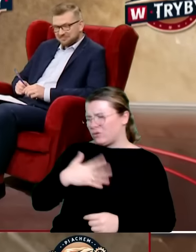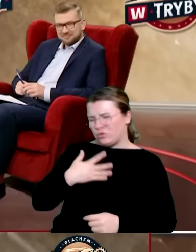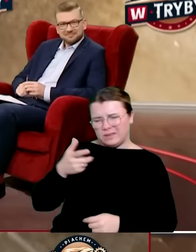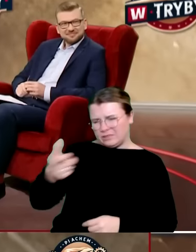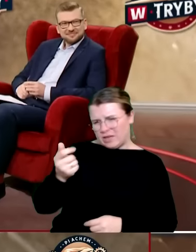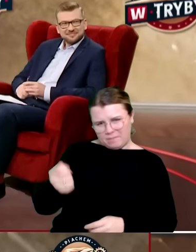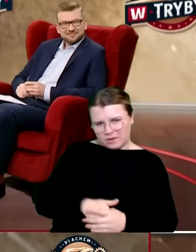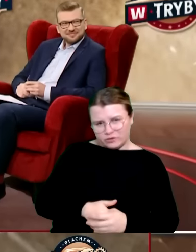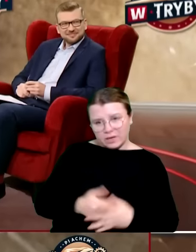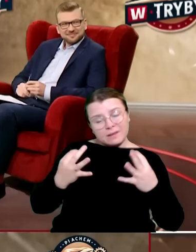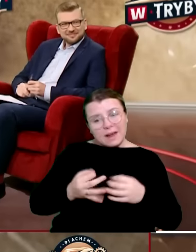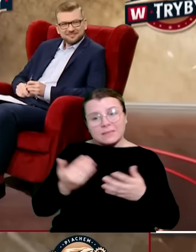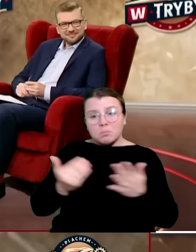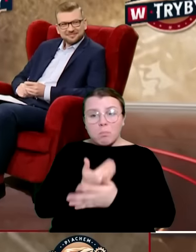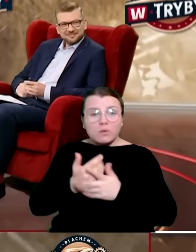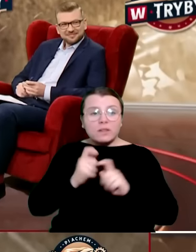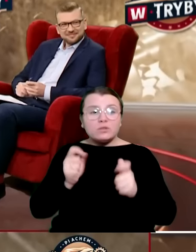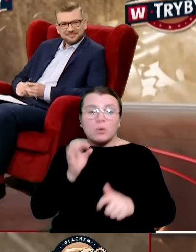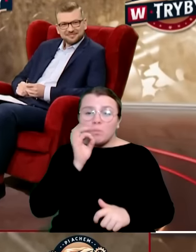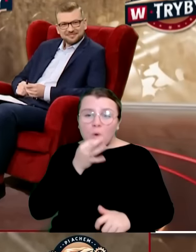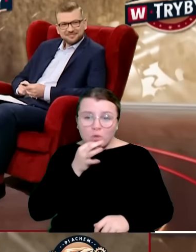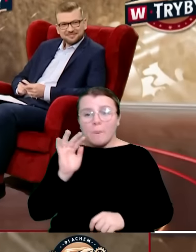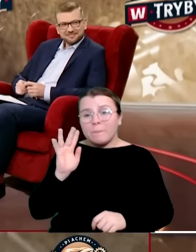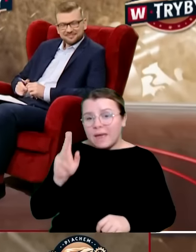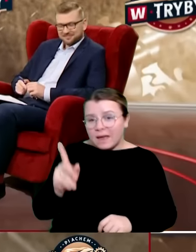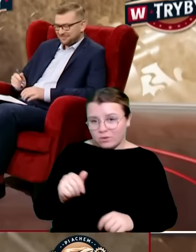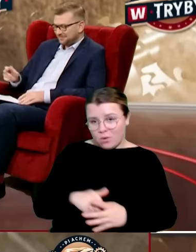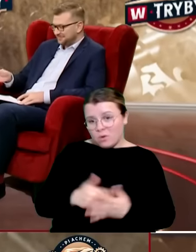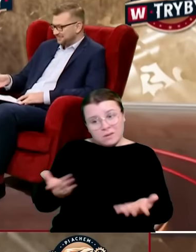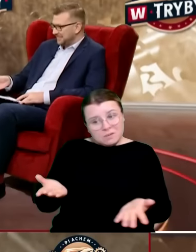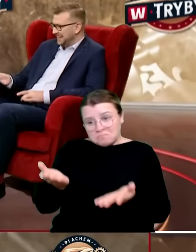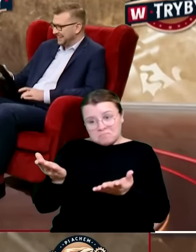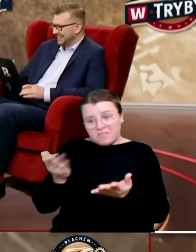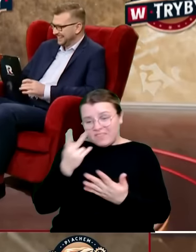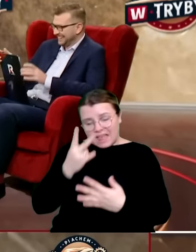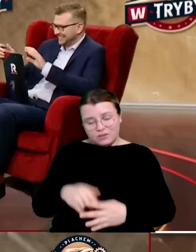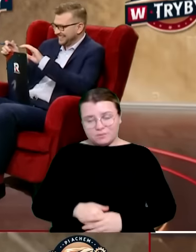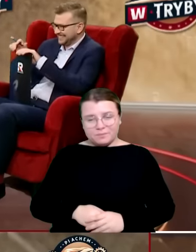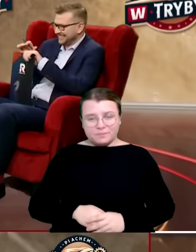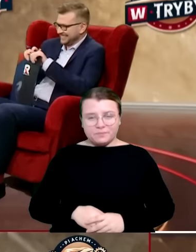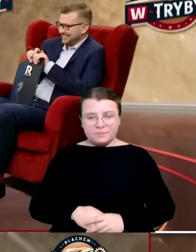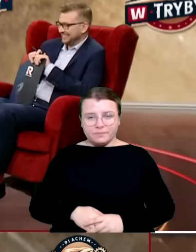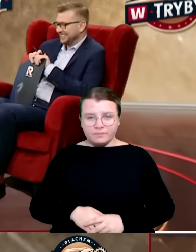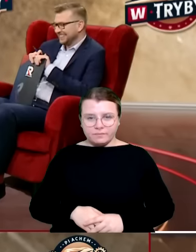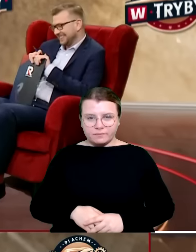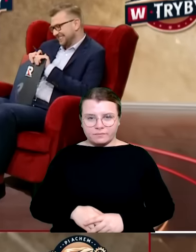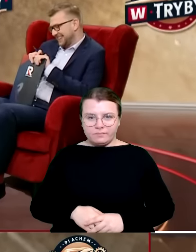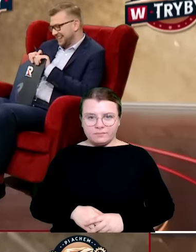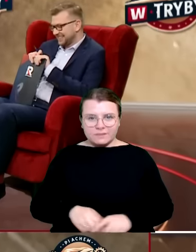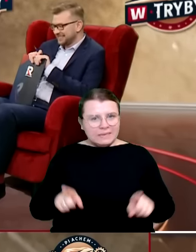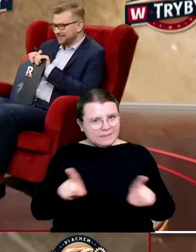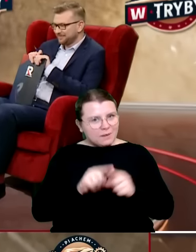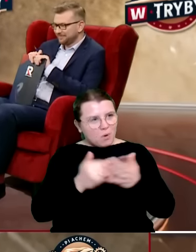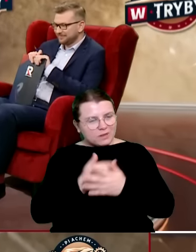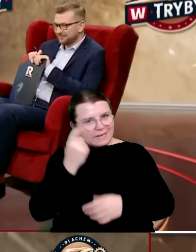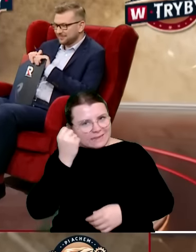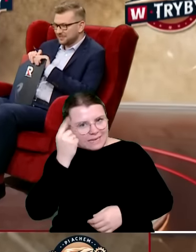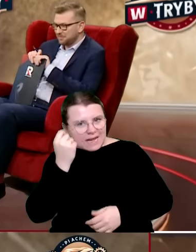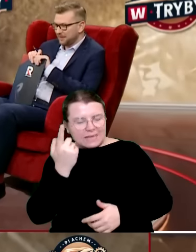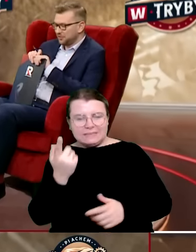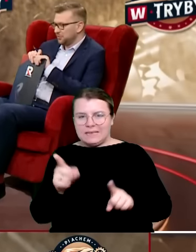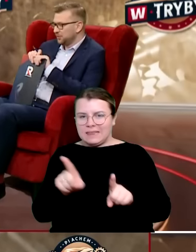na młodość, na piękno. I tak jest, jak jest po prostu. No, no jeszcze inteligencję i warsztat tak.